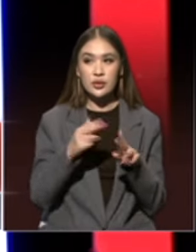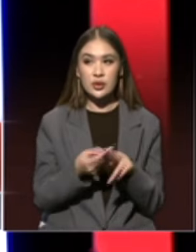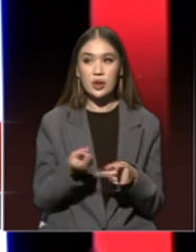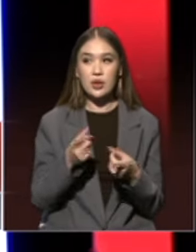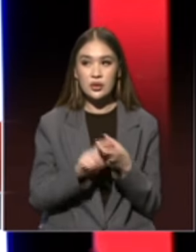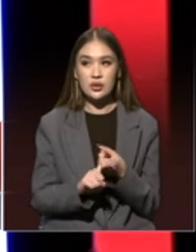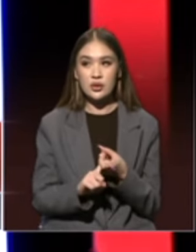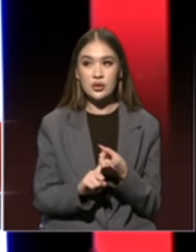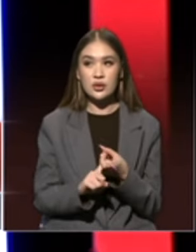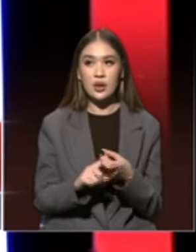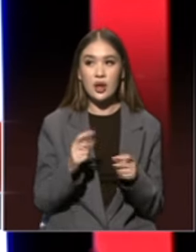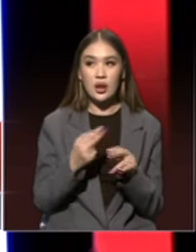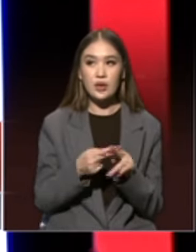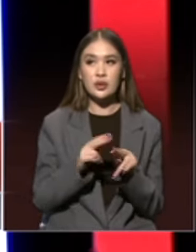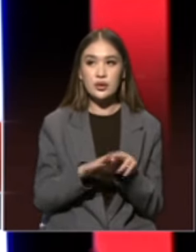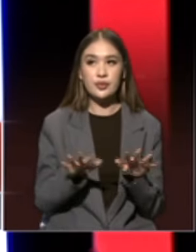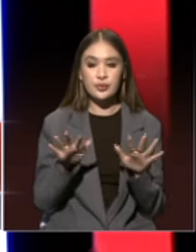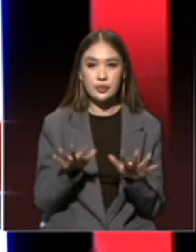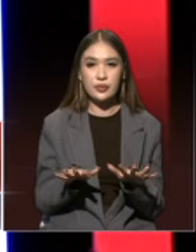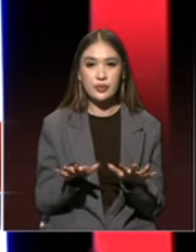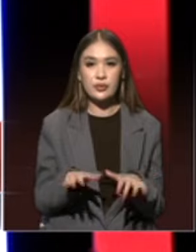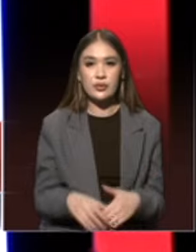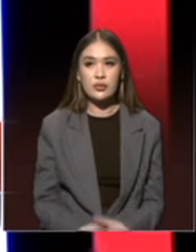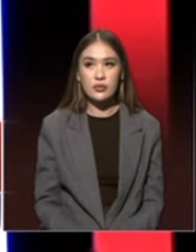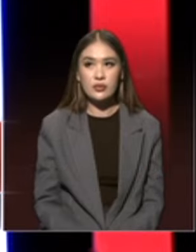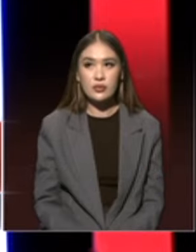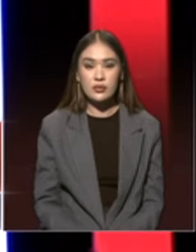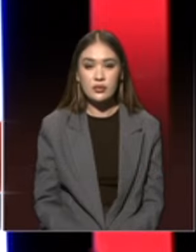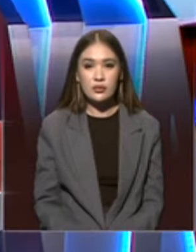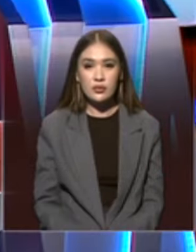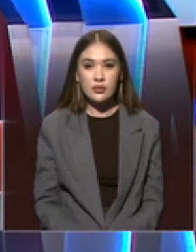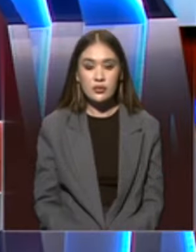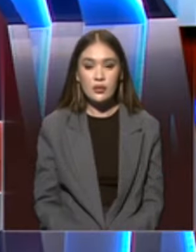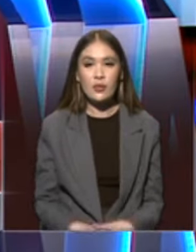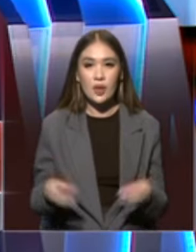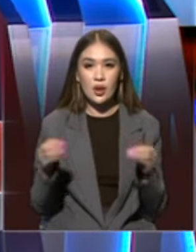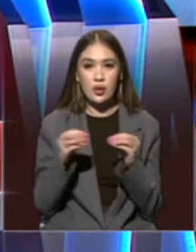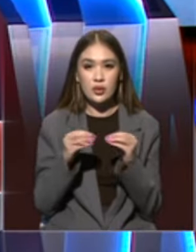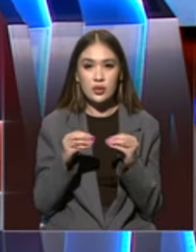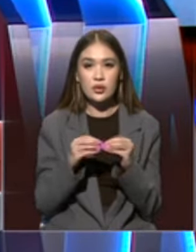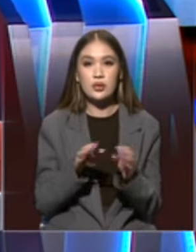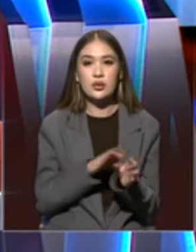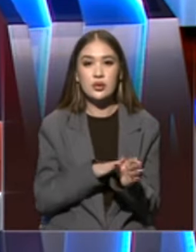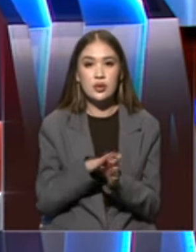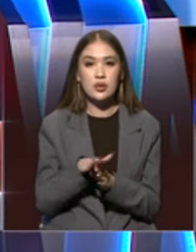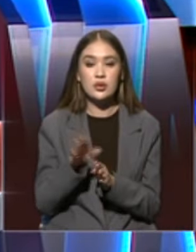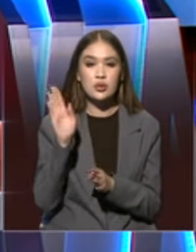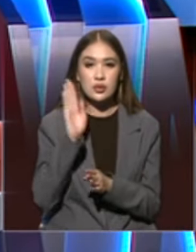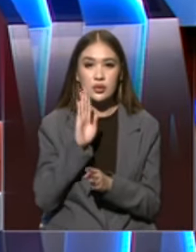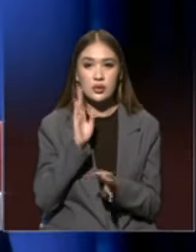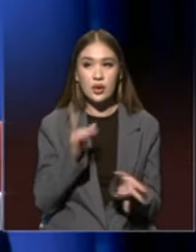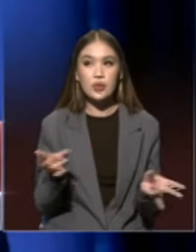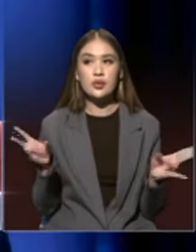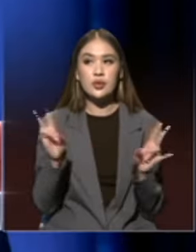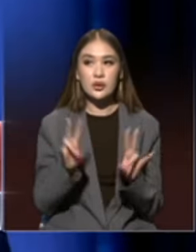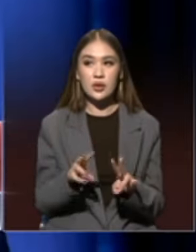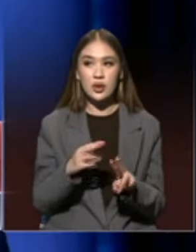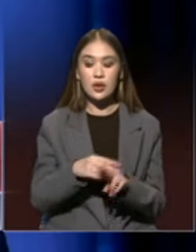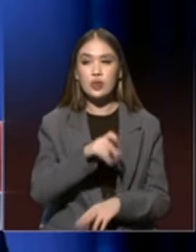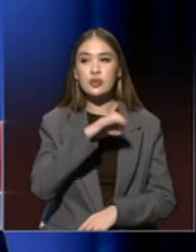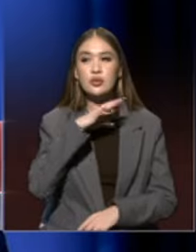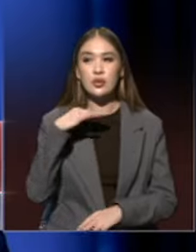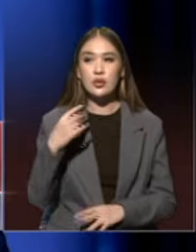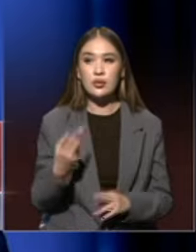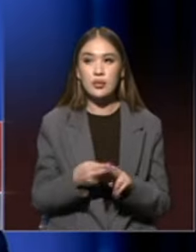кейбір аймақтар, иә, кейбір аймақтар табиғи апат деп санайды. Табиғат. Енді бір 10 аймақты толықтай су алып кететіндей, көп аймақтарды